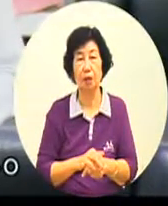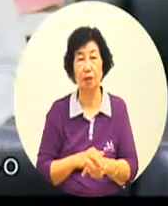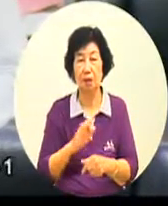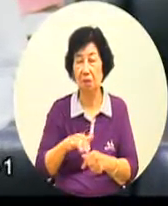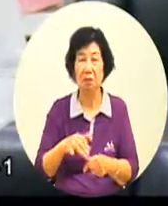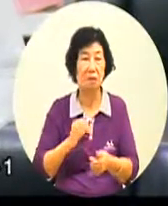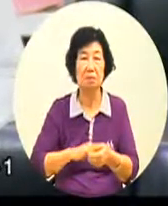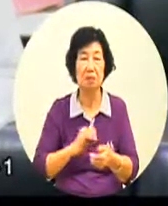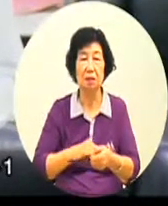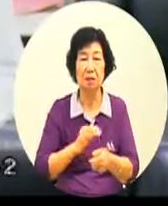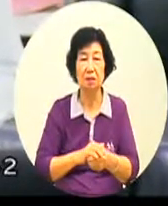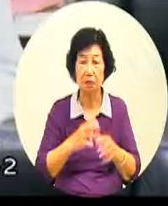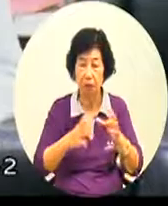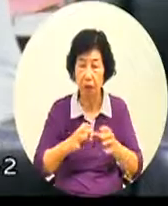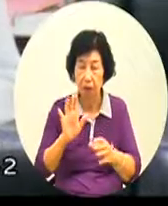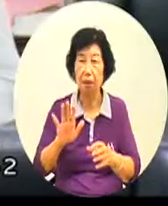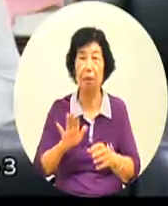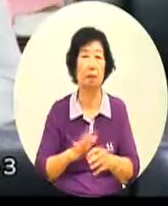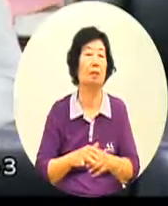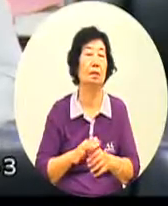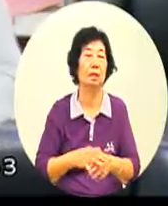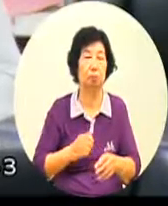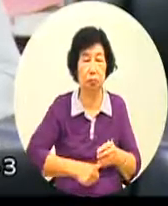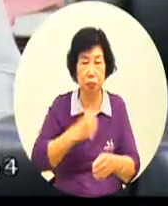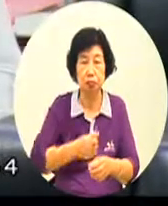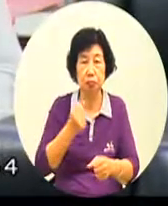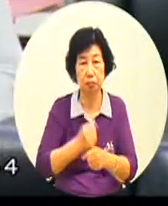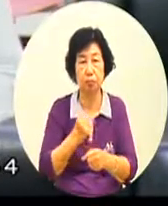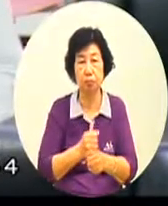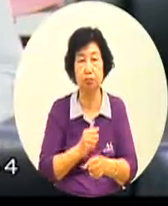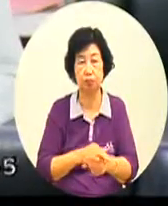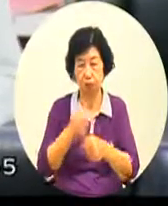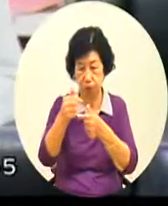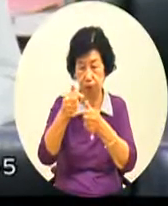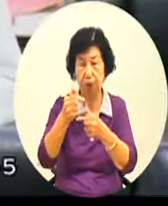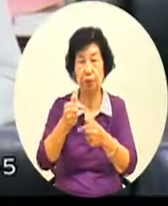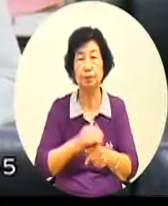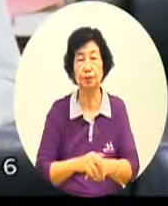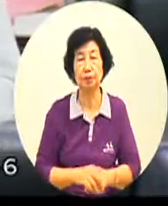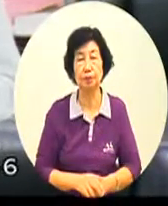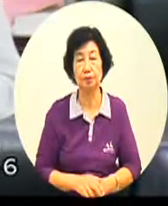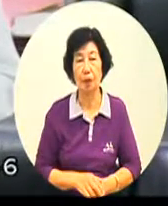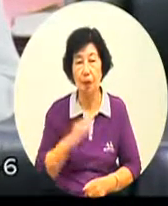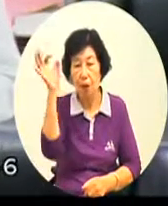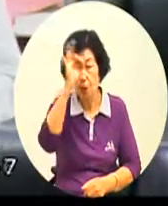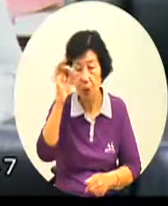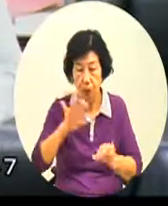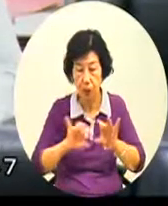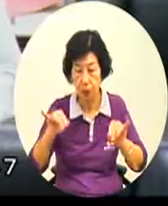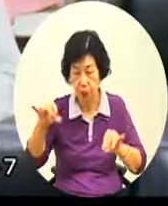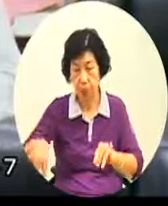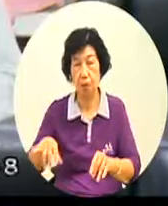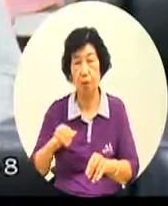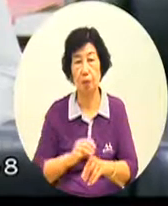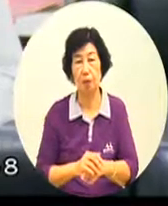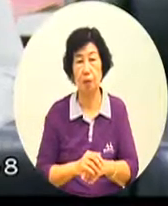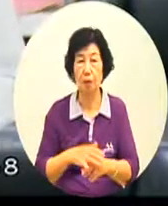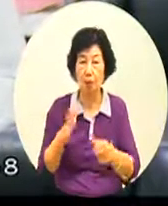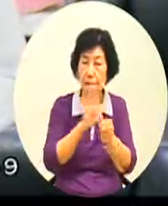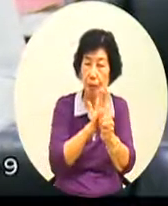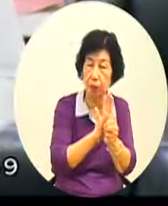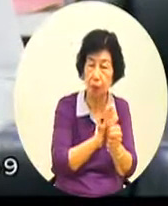了， 是， 对对，要真正去落实这个部分还是比较重要。 对，我们除了要找场地，还要找服务提